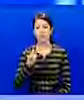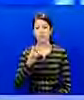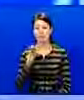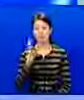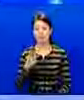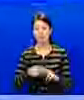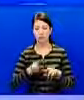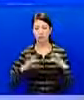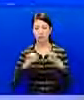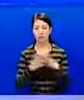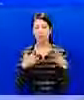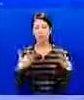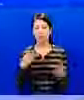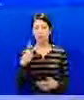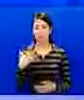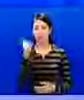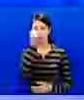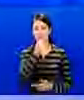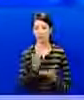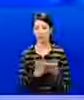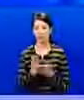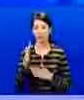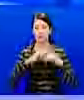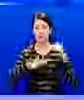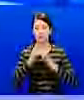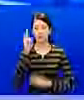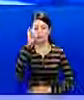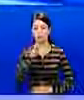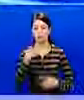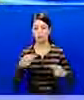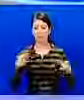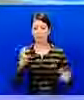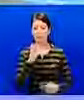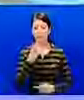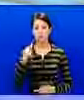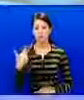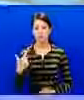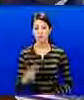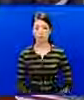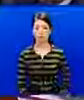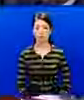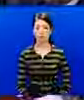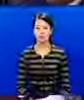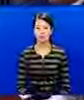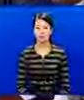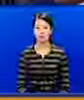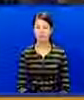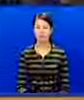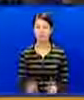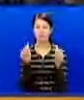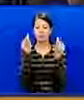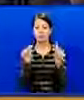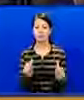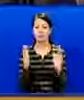уже более 20 лет ведет строительные работы в Казахстане и странах СНГ. В рамках встречи